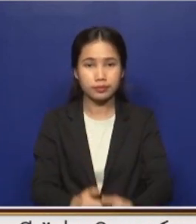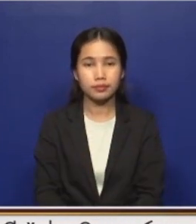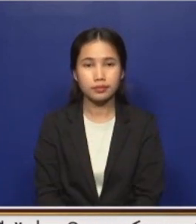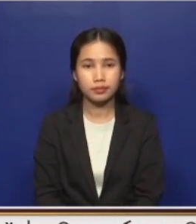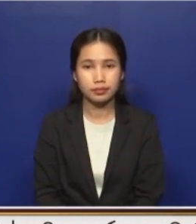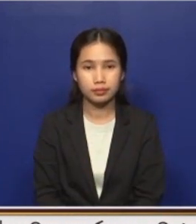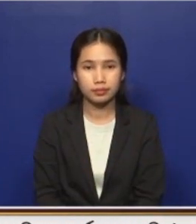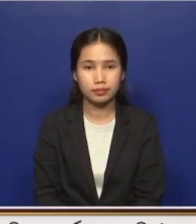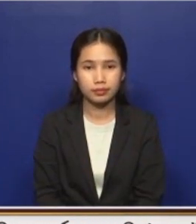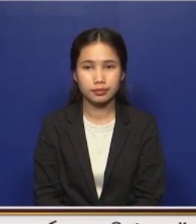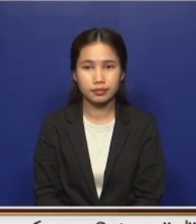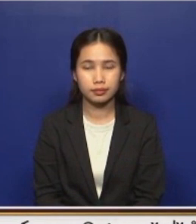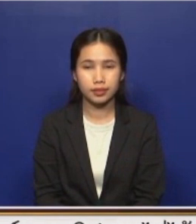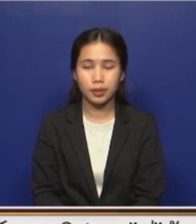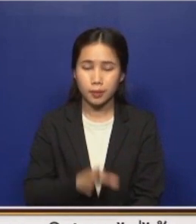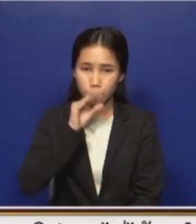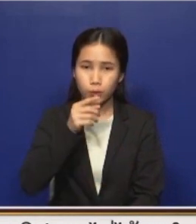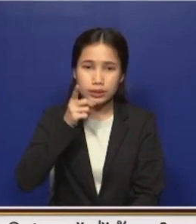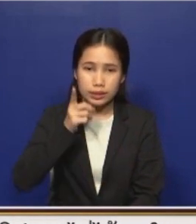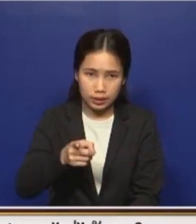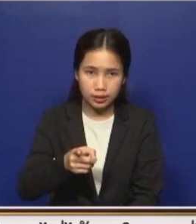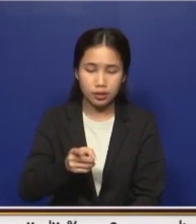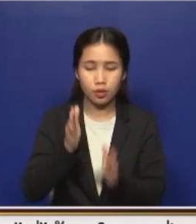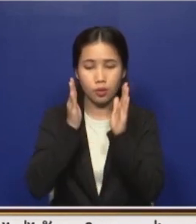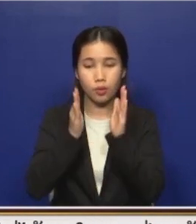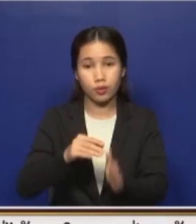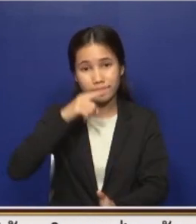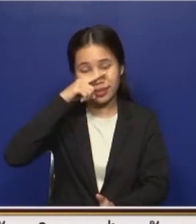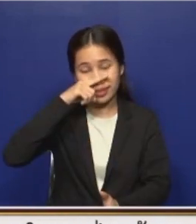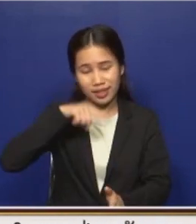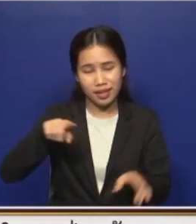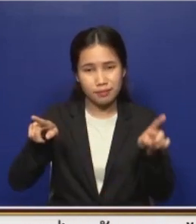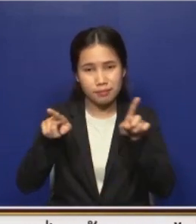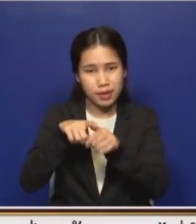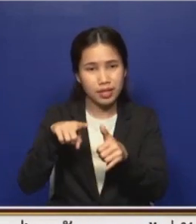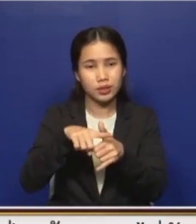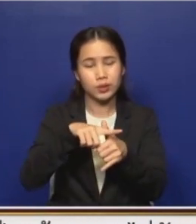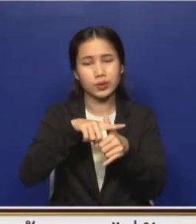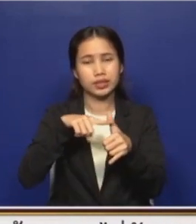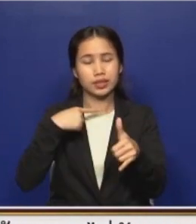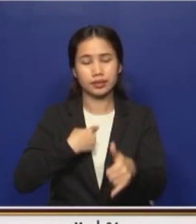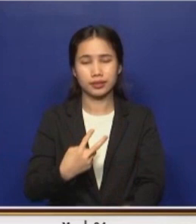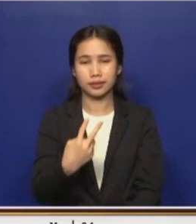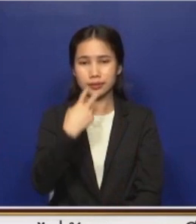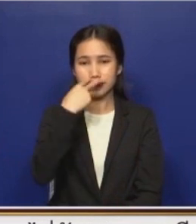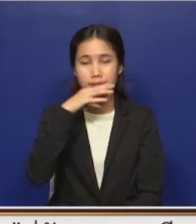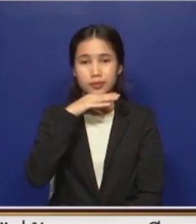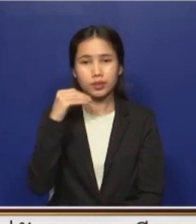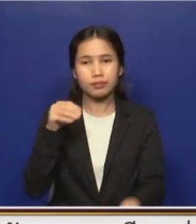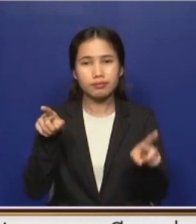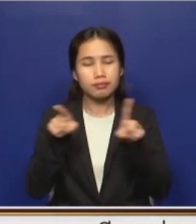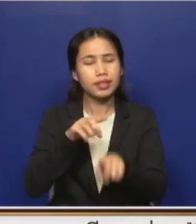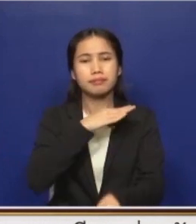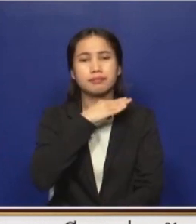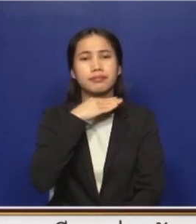หากินฮะแม้กระทั่งแม่ค้าในตลาดสดก็ต้องหยุดไม่ใช่ตลาดมหาชัยอย่างเดียวนะฮะตอนนั้นหยุดหมดฮะ